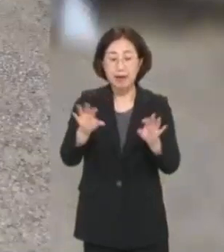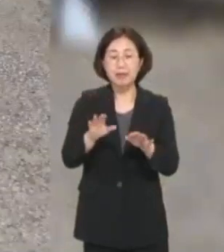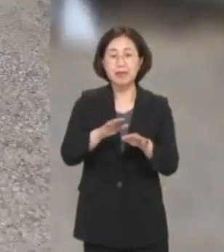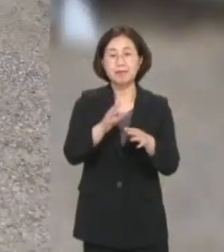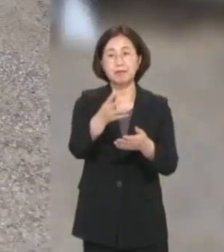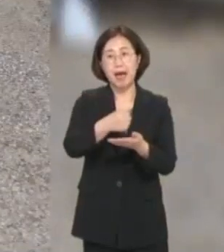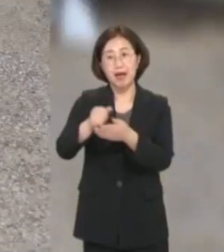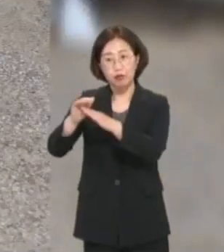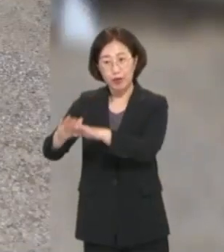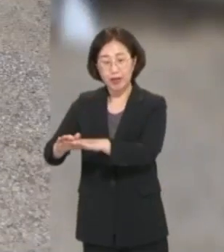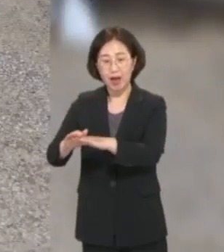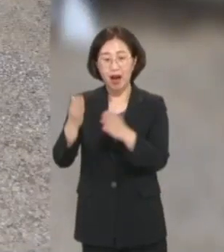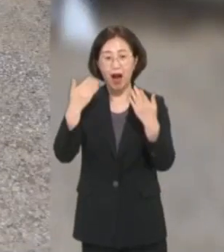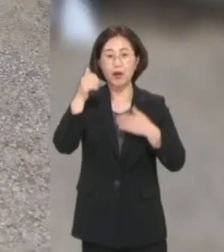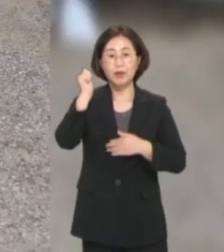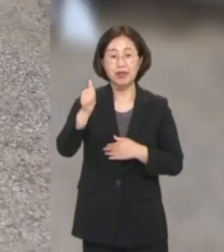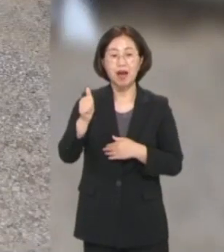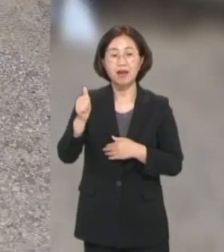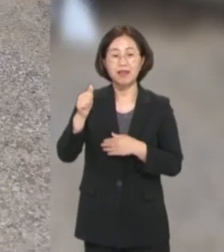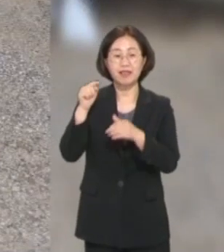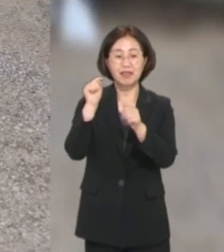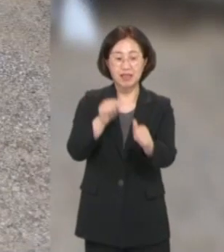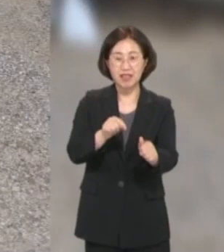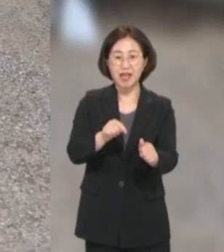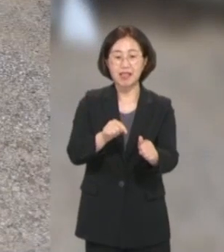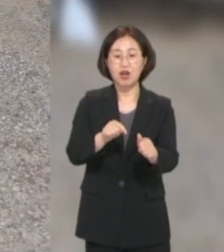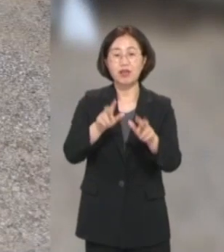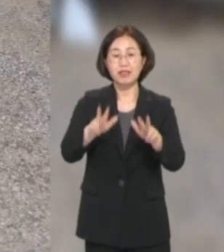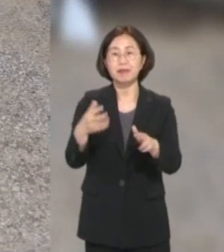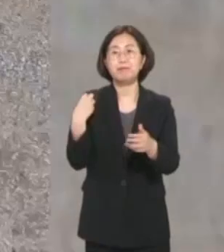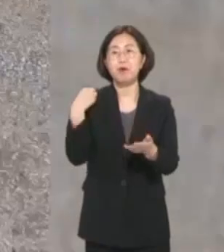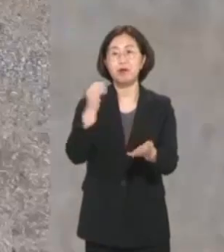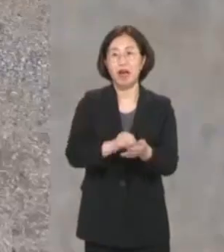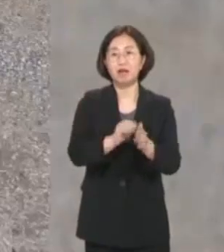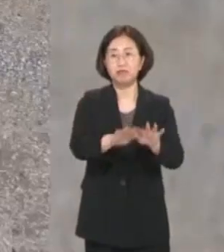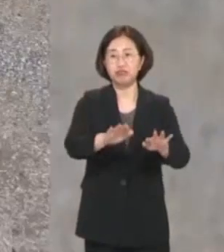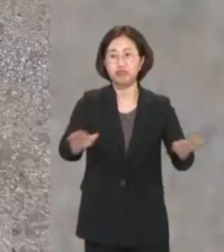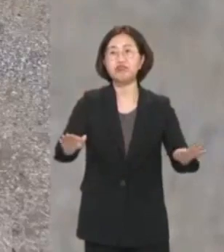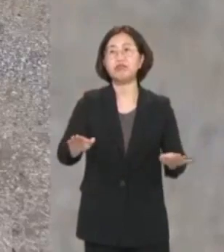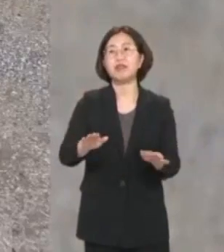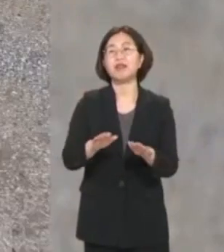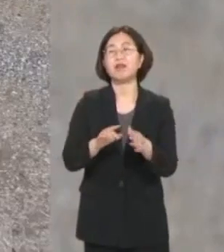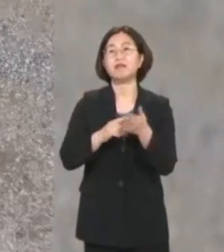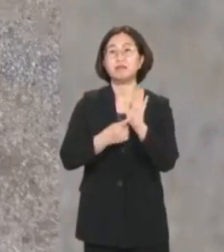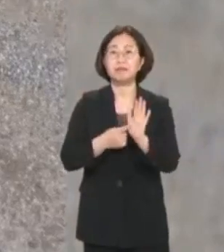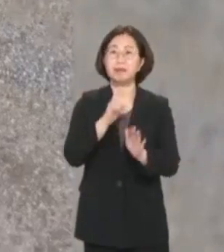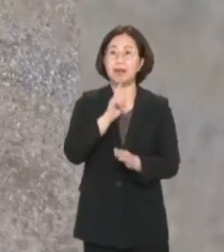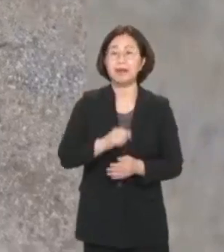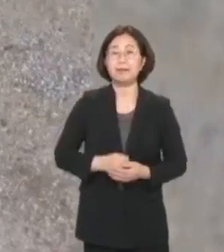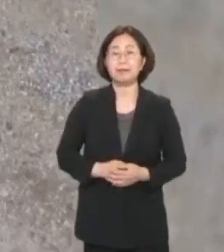치웠다가 교장선생님 출근 이후 지시를 받고 현재 원상복구했다고 설명했습니다